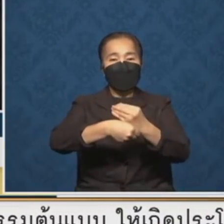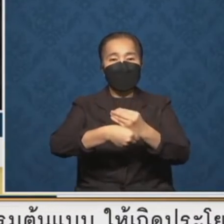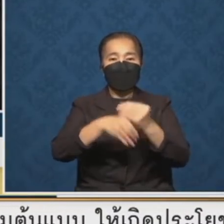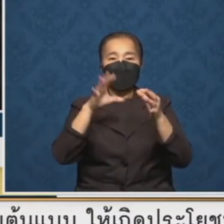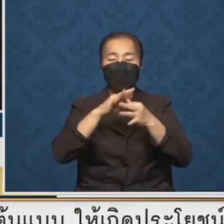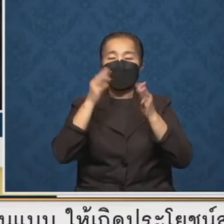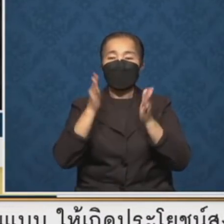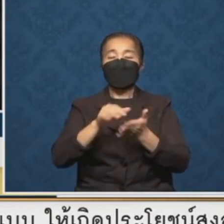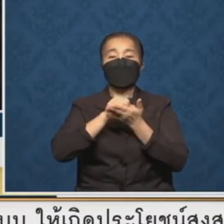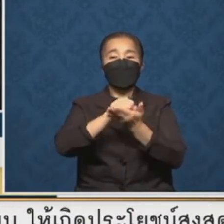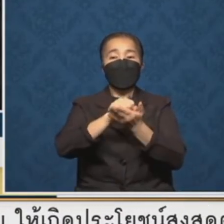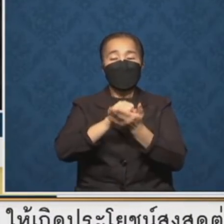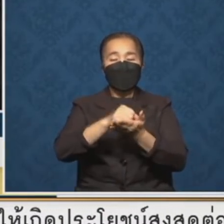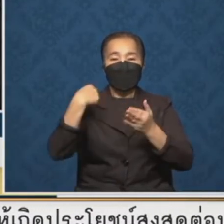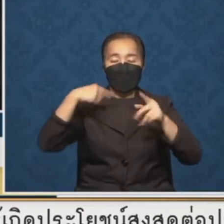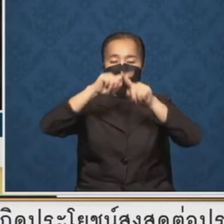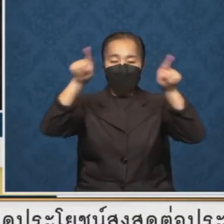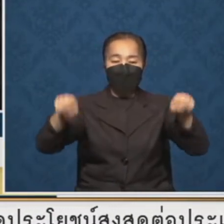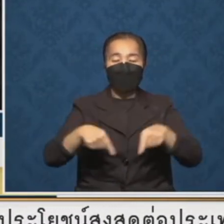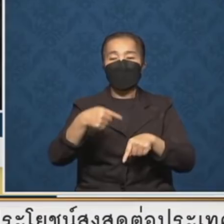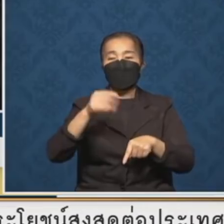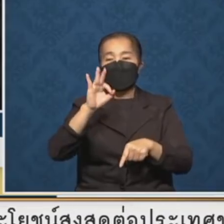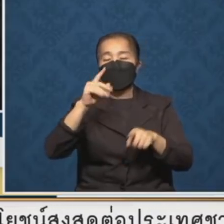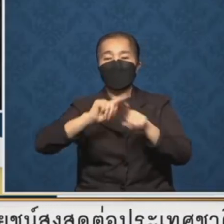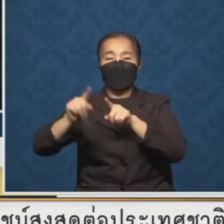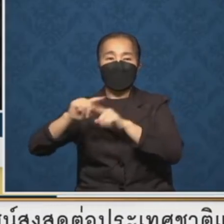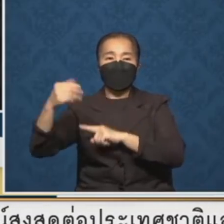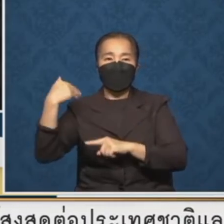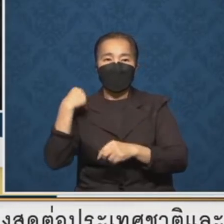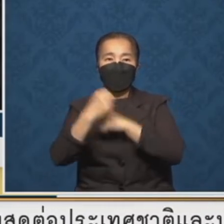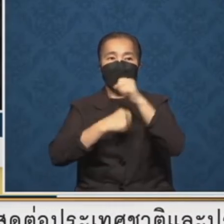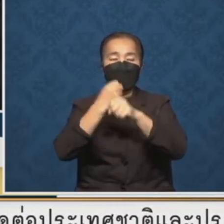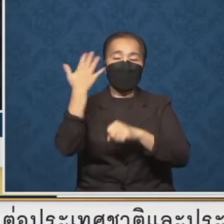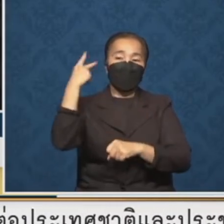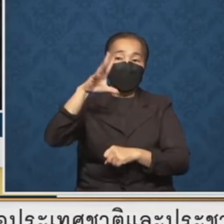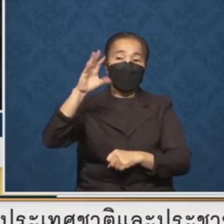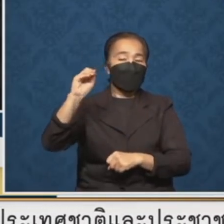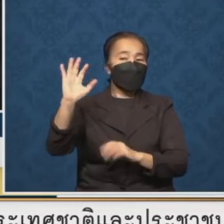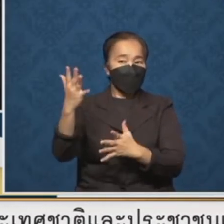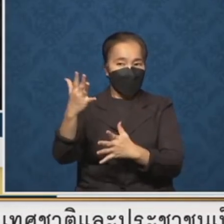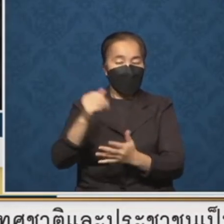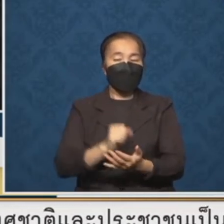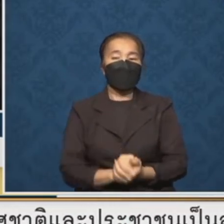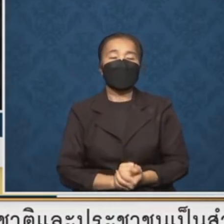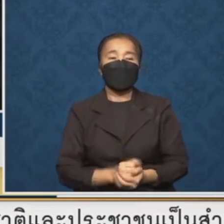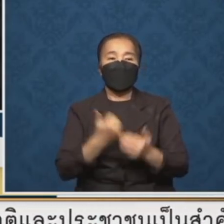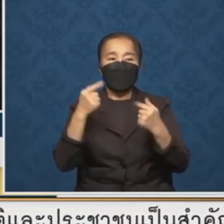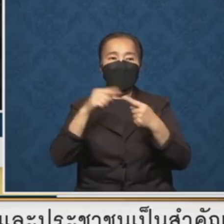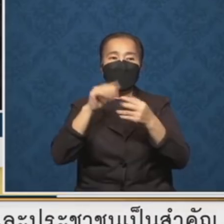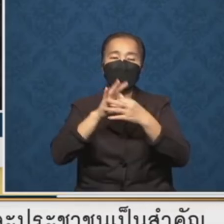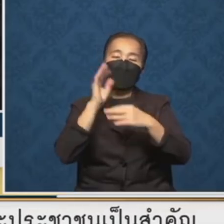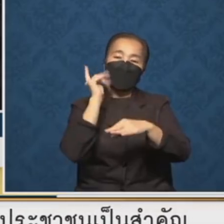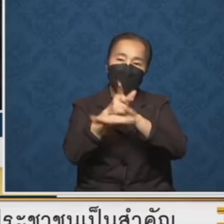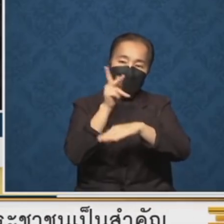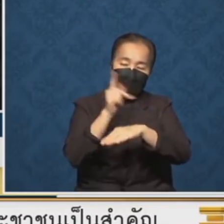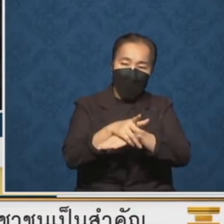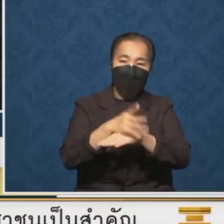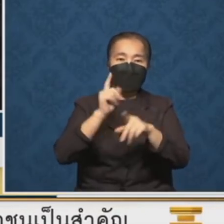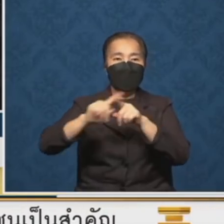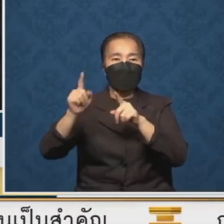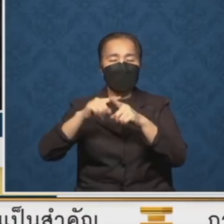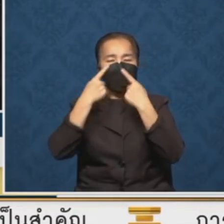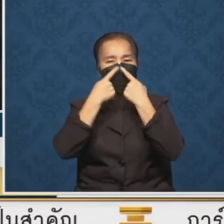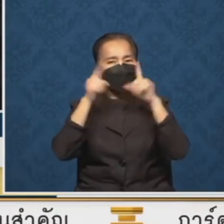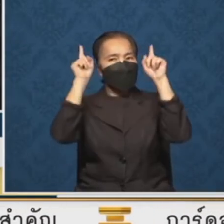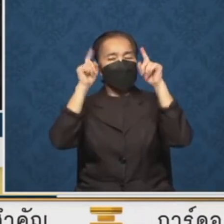เป็นแพลตฟอร์มต่างๆซึ่งโอเคครับปี50มันไม่มีแพลตฟอร์มพวกนี้ครับหลักๆก็เพิ่มโซเชียลมีเดียครับและแปลกประหลาดมาก